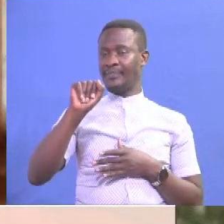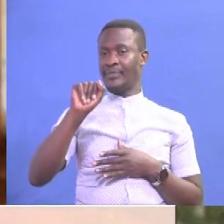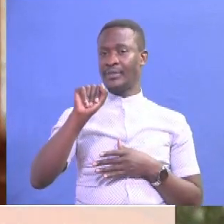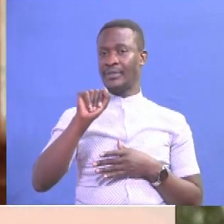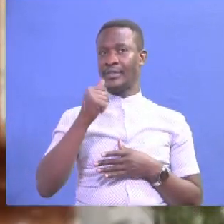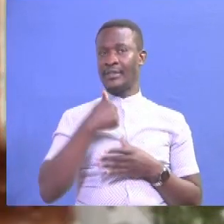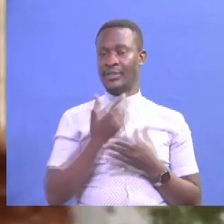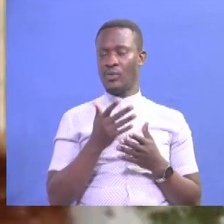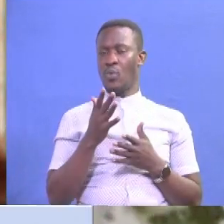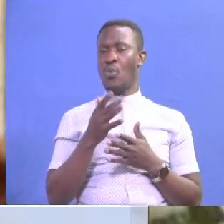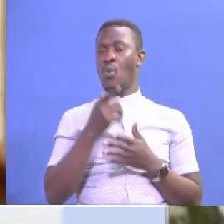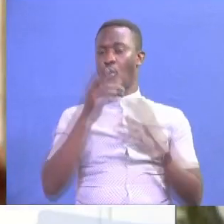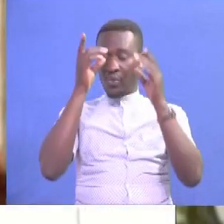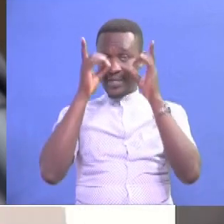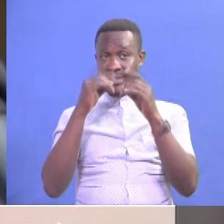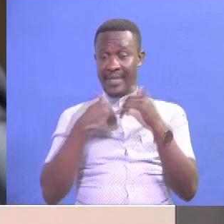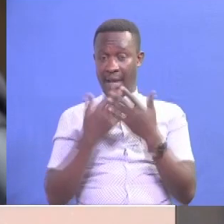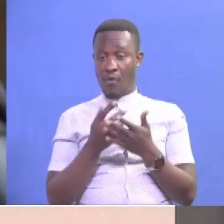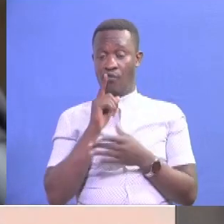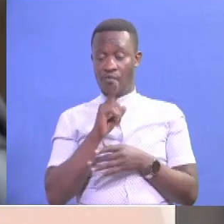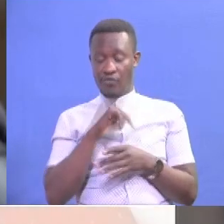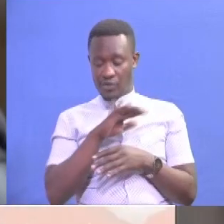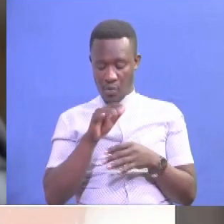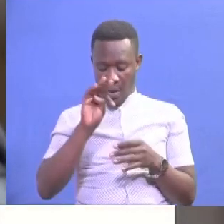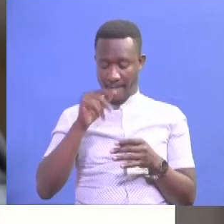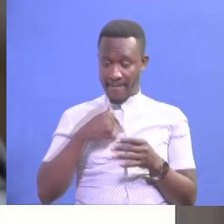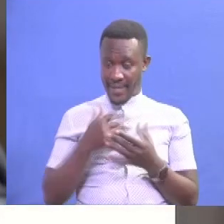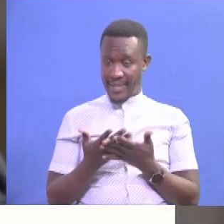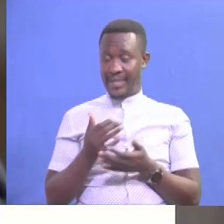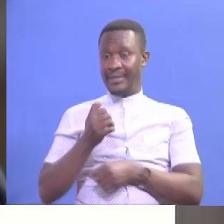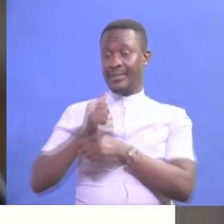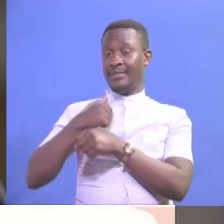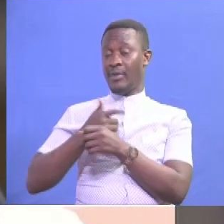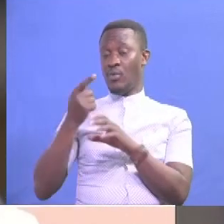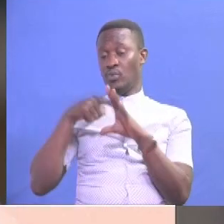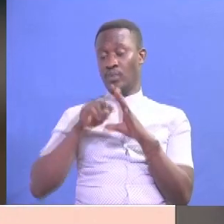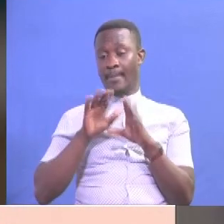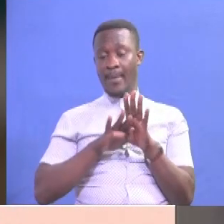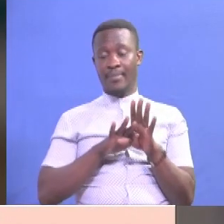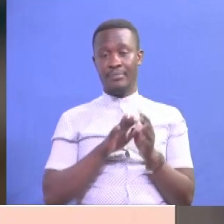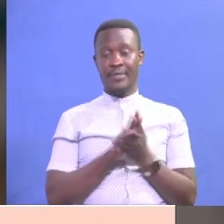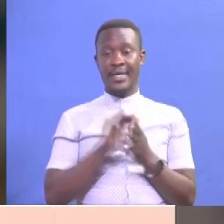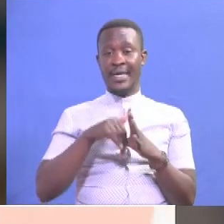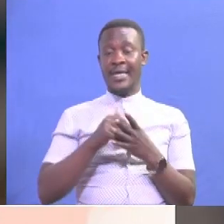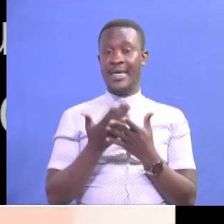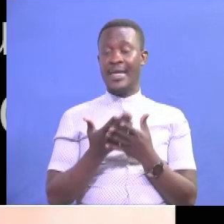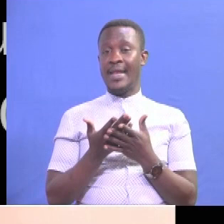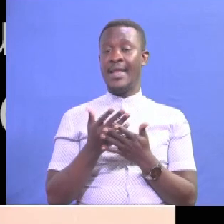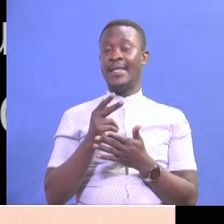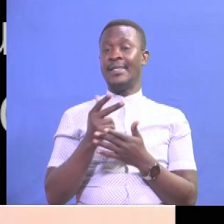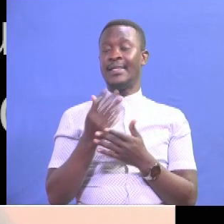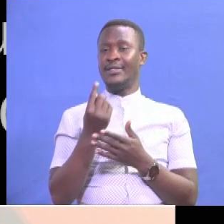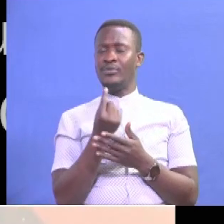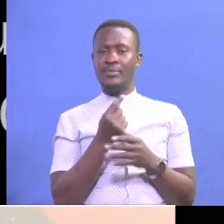DCI kupendekeza mashtaka dhidi ya wabunge wanaomuunga mkono na wandani wake. Katika taarifa saa chache baada